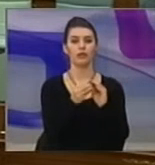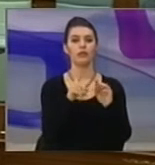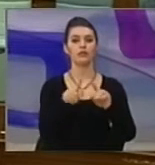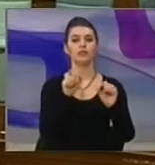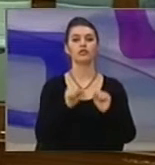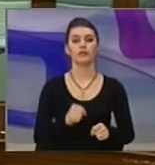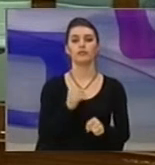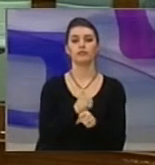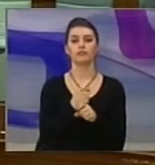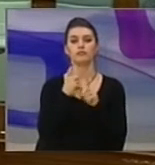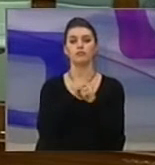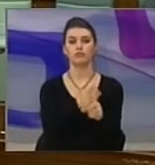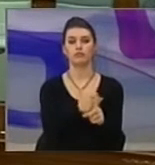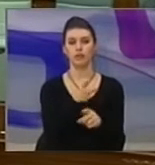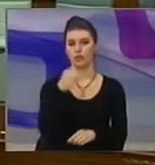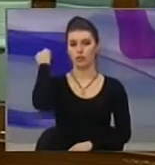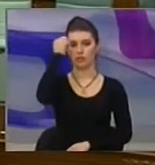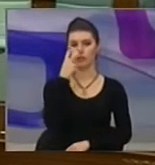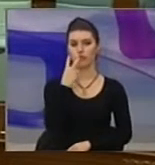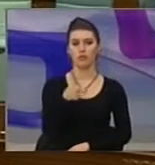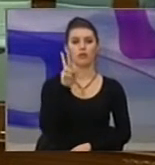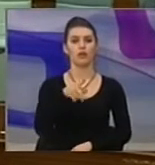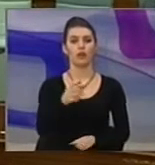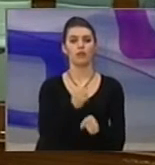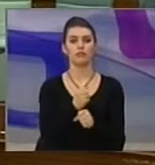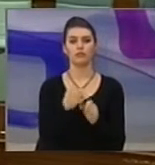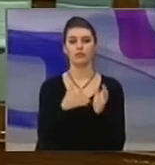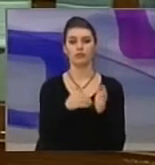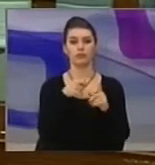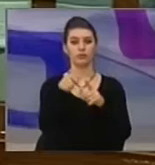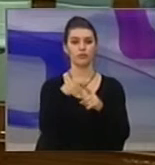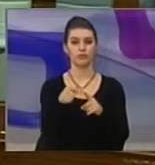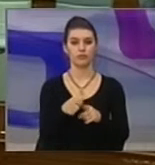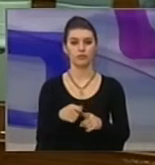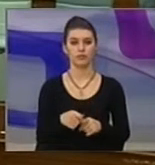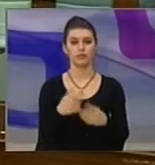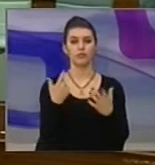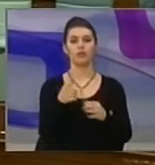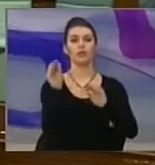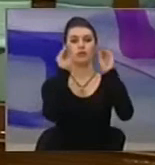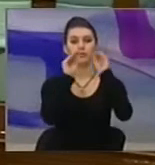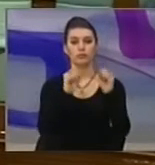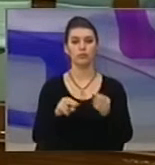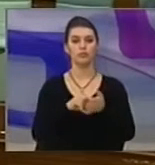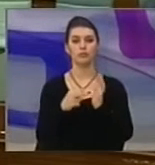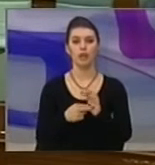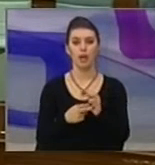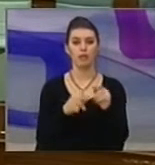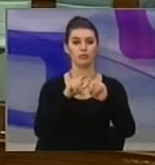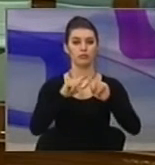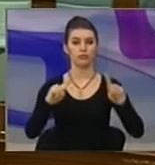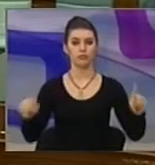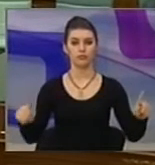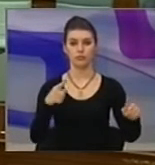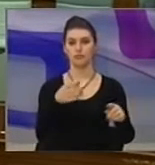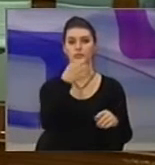detajuarim natyrisht Se kosova Ka nevojë për politika të mirëfillta që mbrojnë prodhimin vendor Ka nevojë për hartimin dhe zbatimin e masave në sigurimin